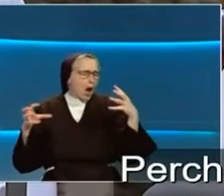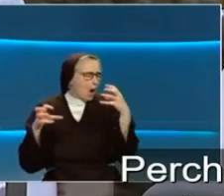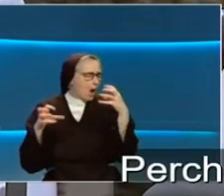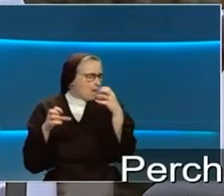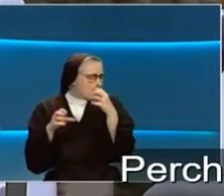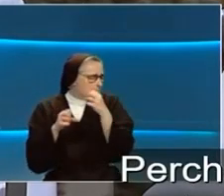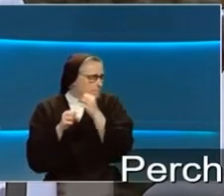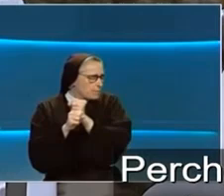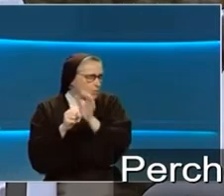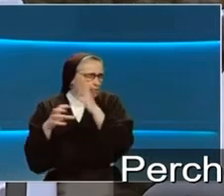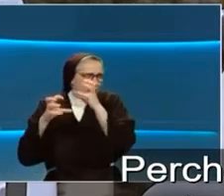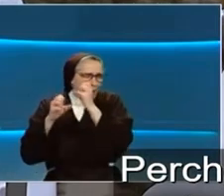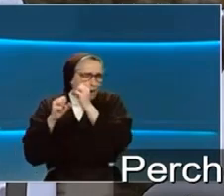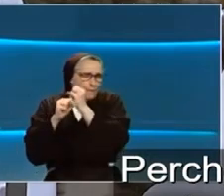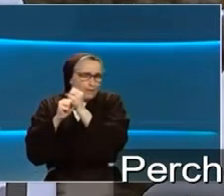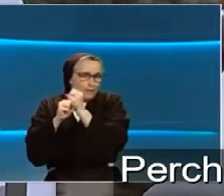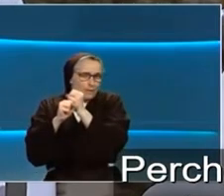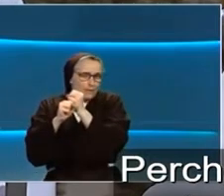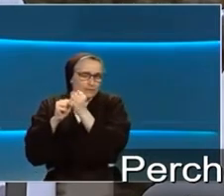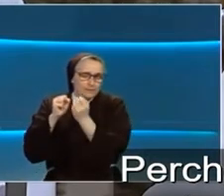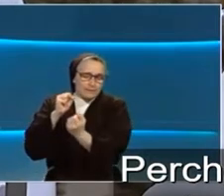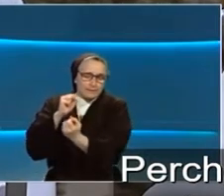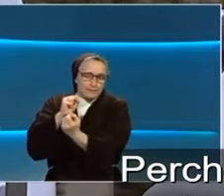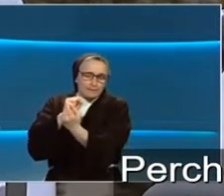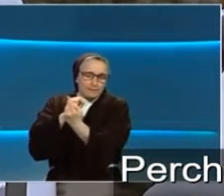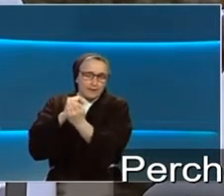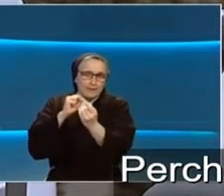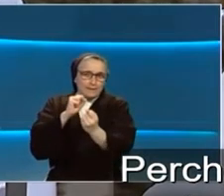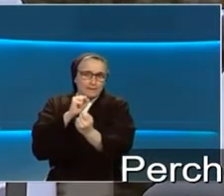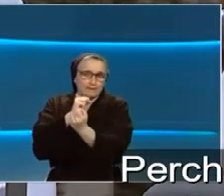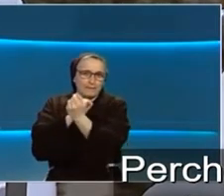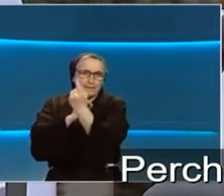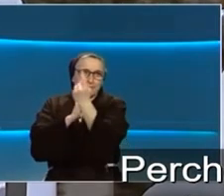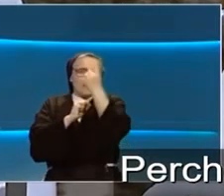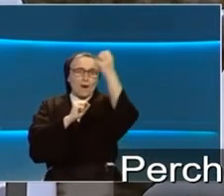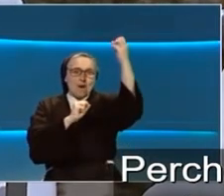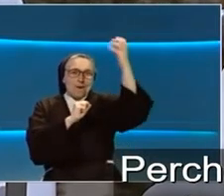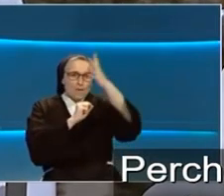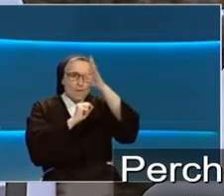암흑 속에 샛별이 빛을 발하게 마련입니다.